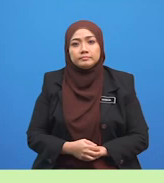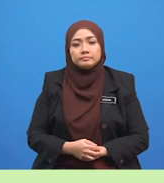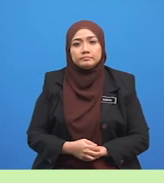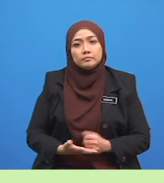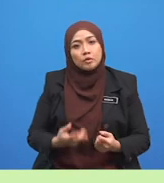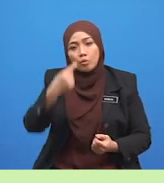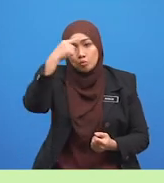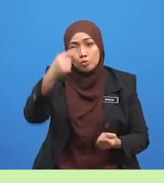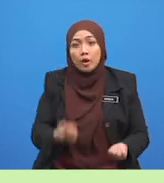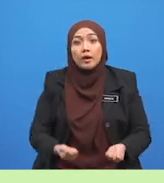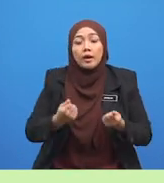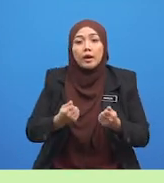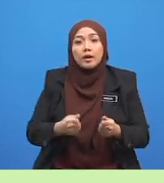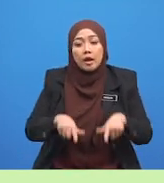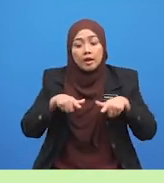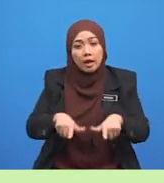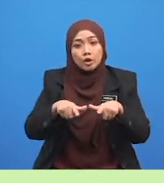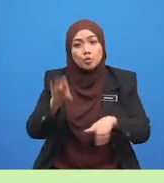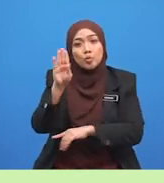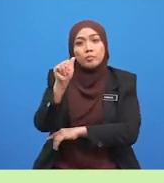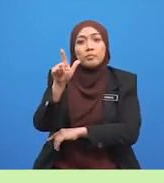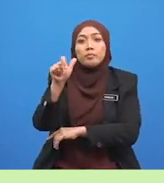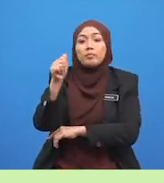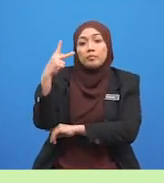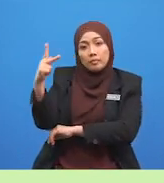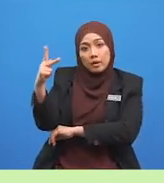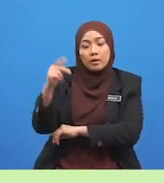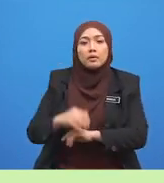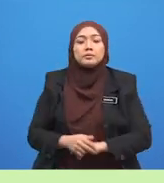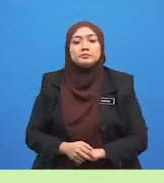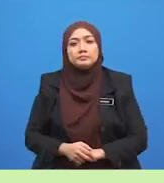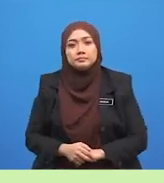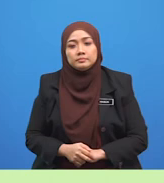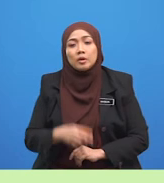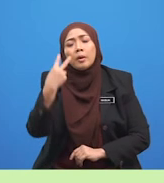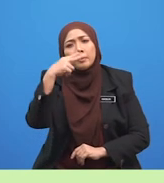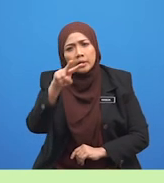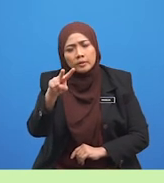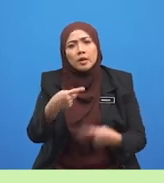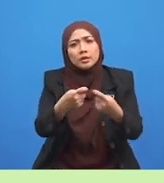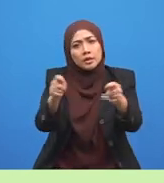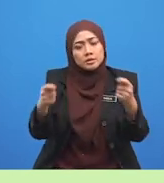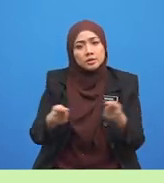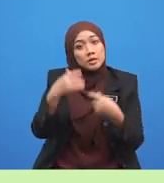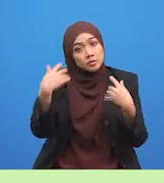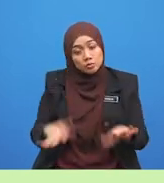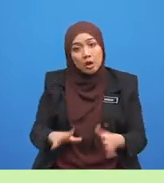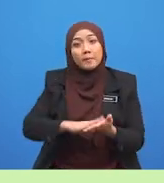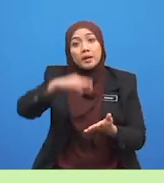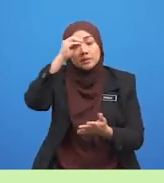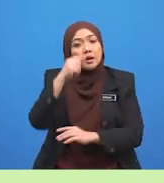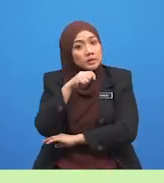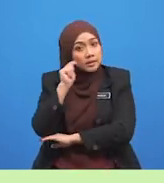mengangkut kayu balak. Berdasarkan tasik yang kita telah pelajari